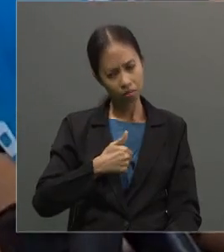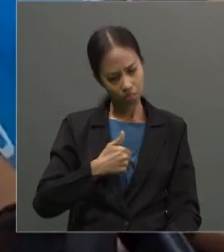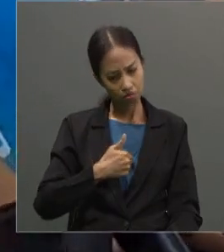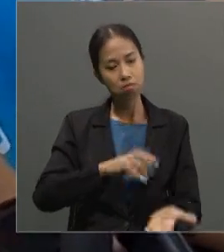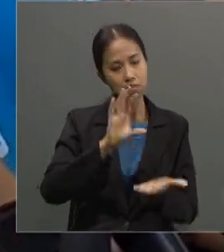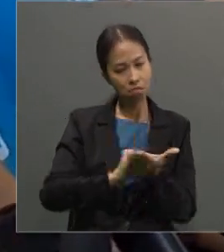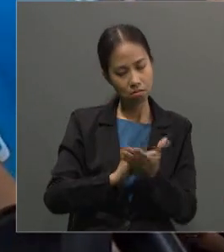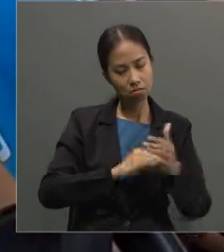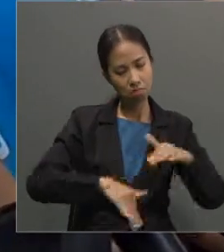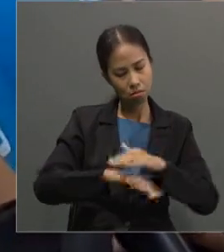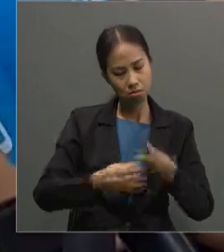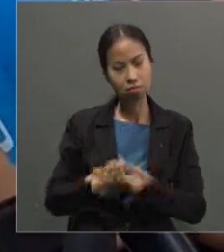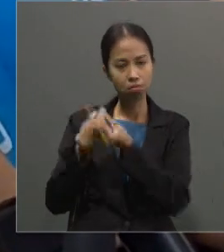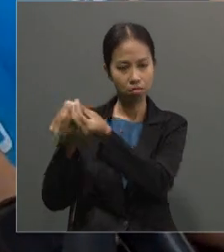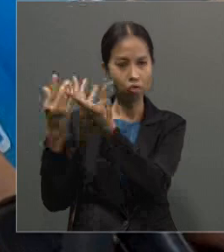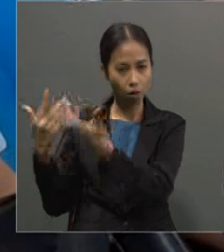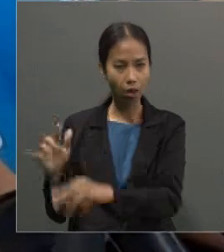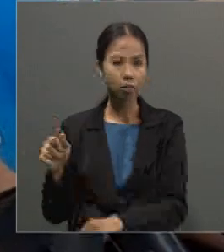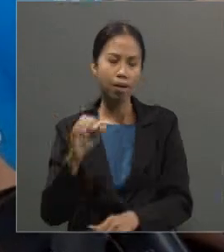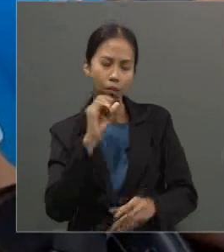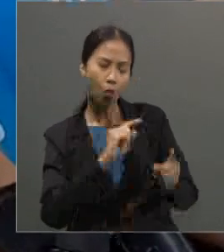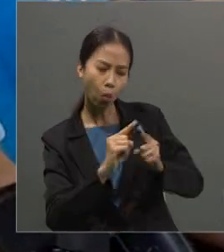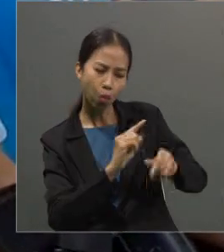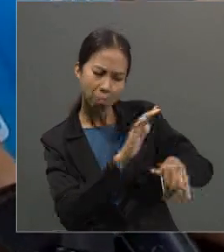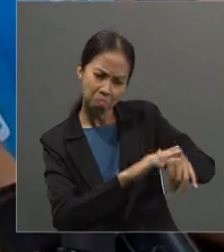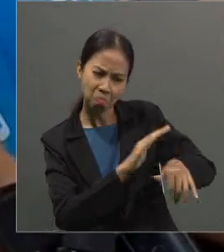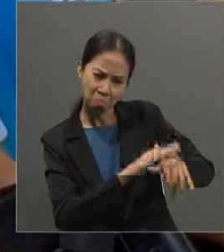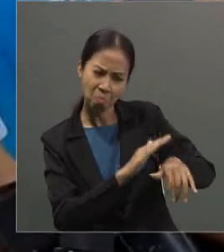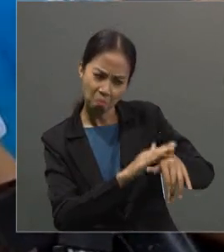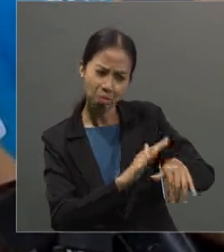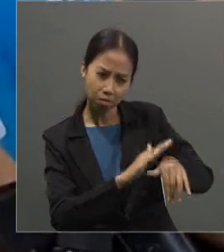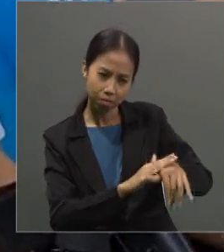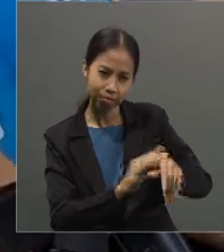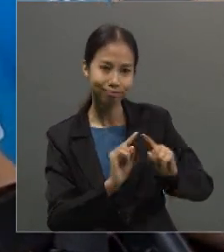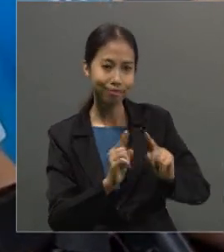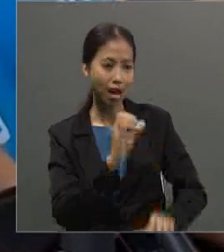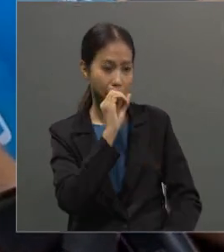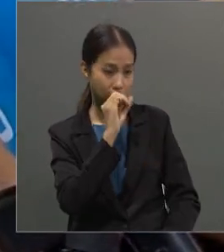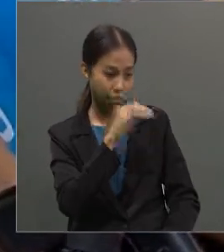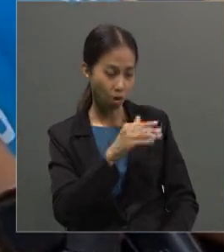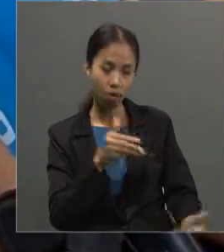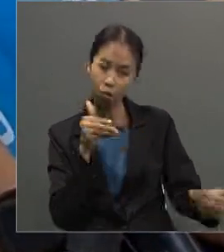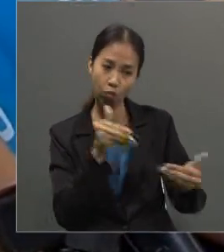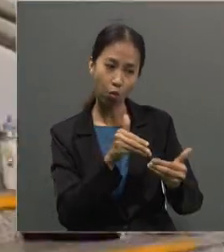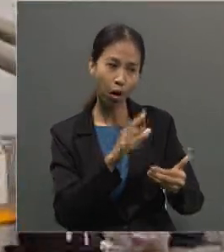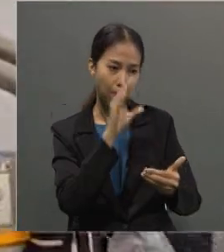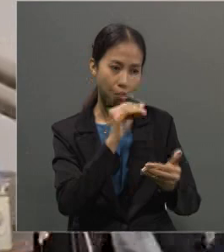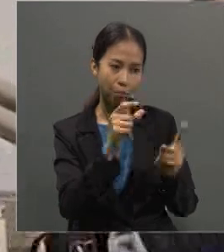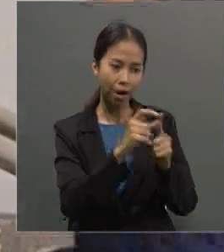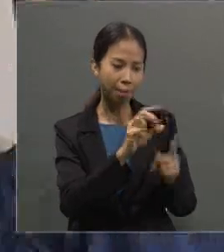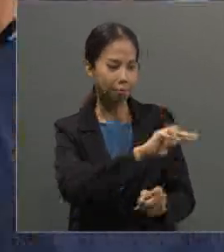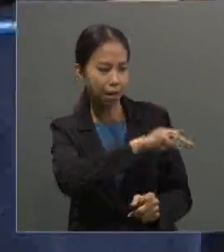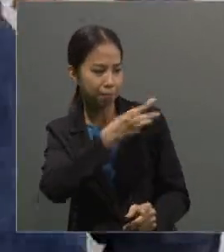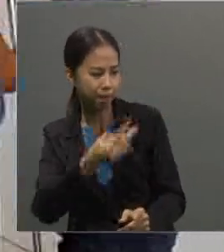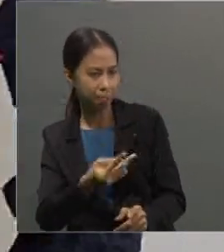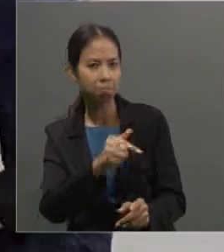ให้การไปแล้วก็มีความพยายามที่จะเกลี้ยกล่อมพูดต่างๆนานาแต่ไม่ได้บอกตรงๆว่าให้กลับคำให้การค่ะ